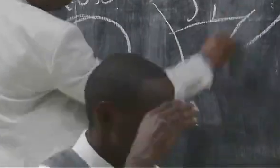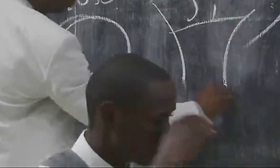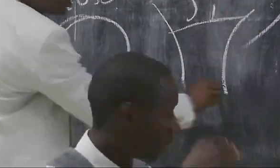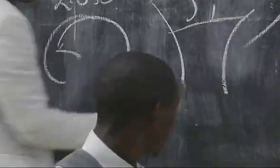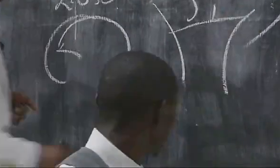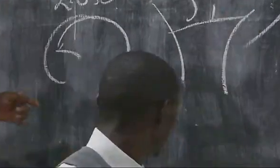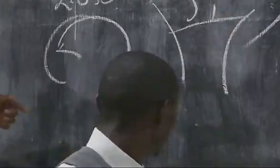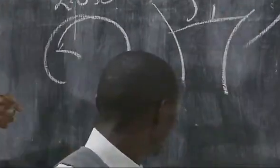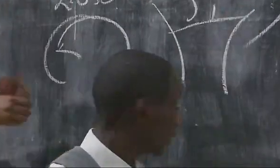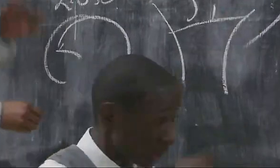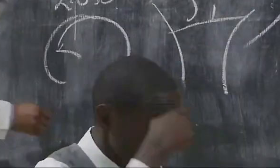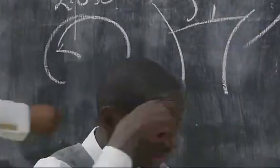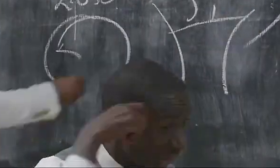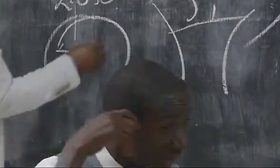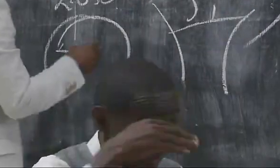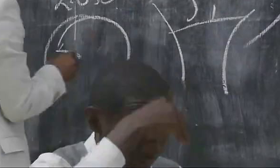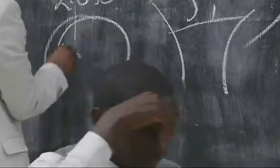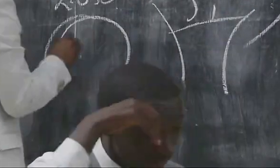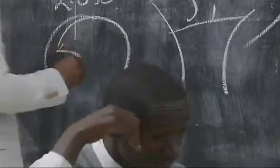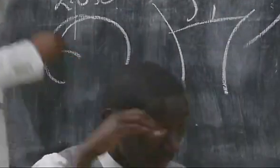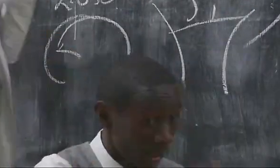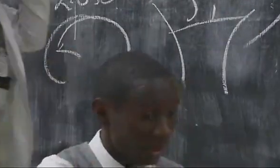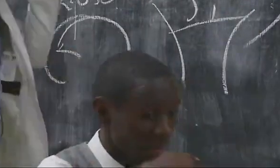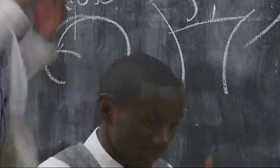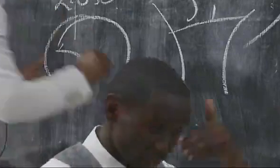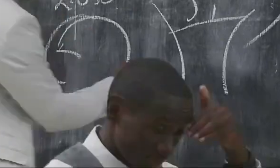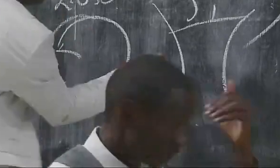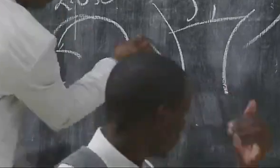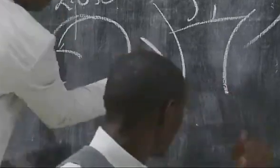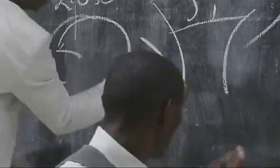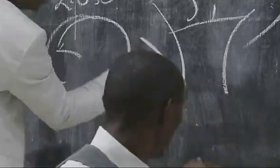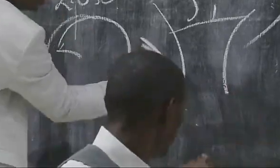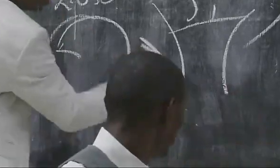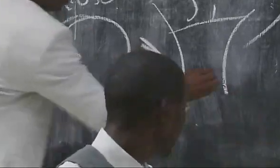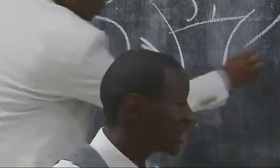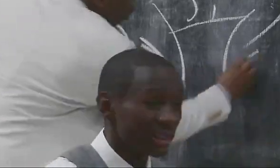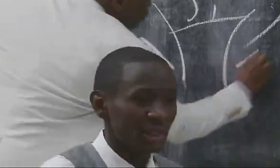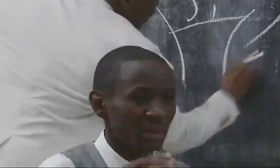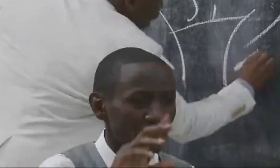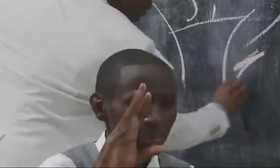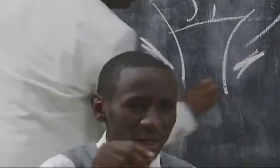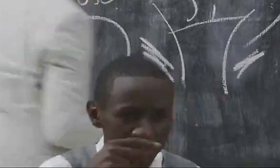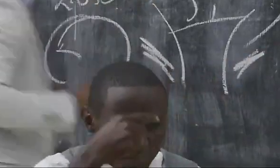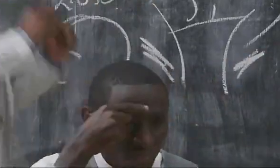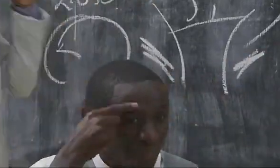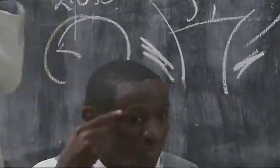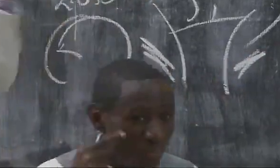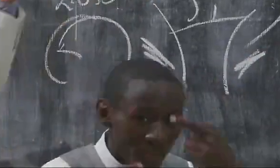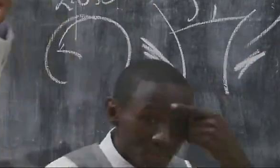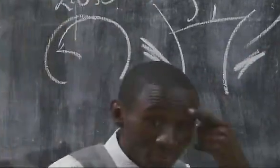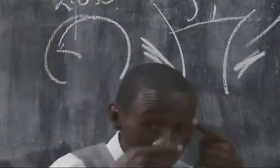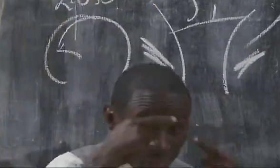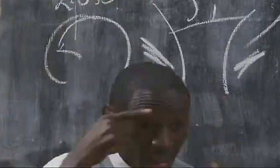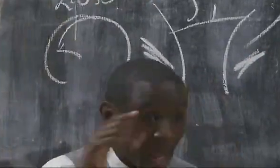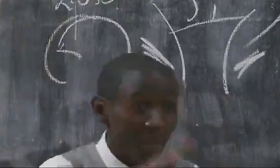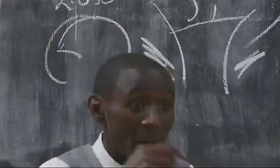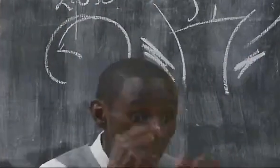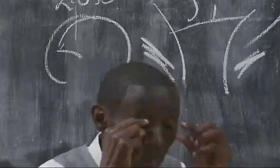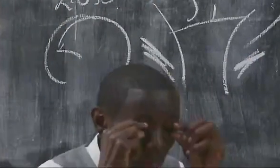elle coupe les sourcils. Elle dessine avec un crayon. Elle met même des faux cils.